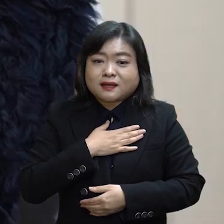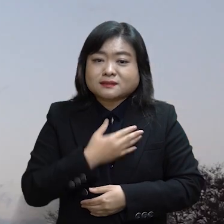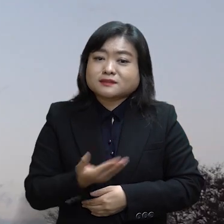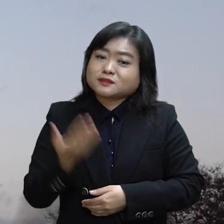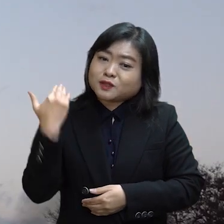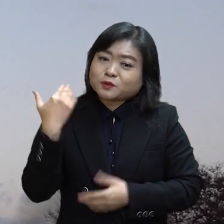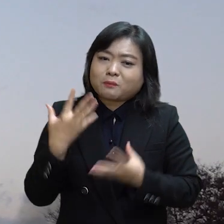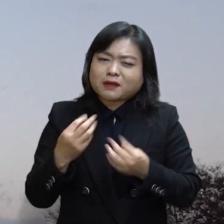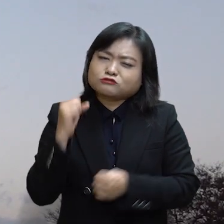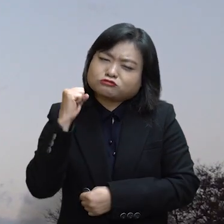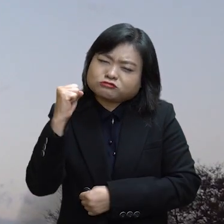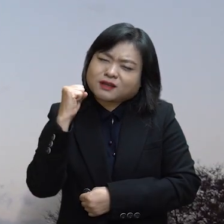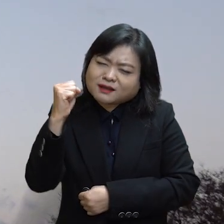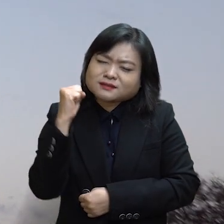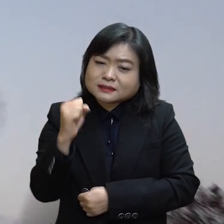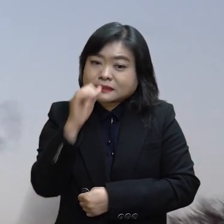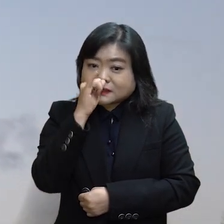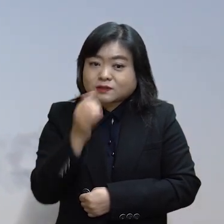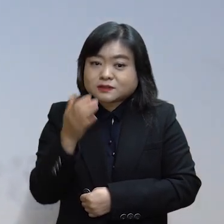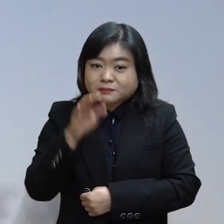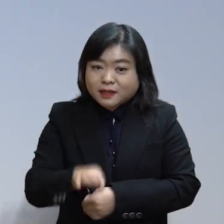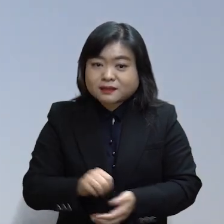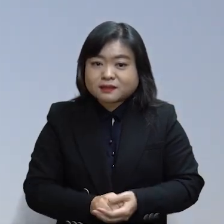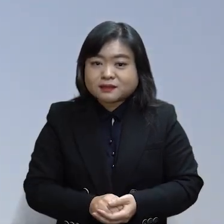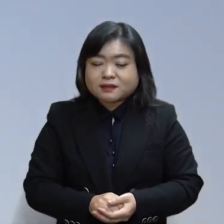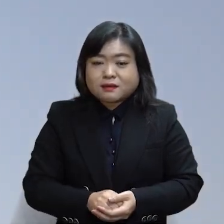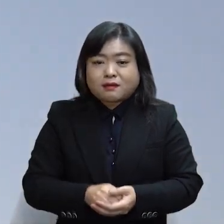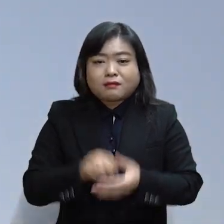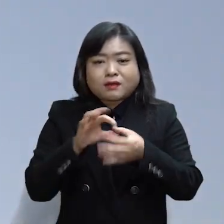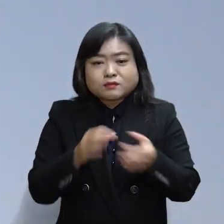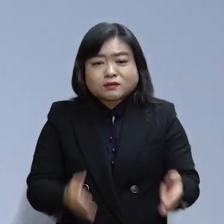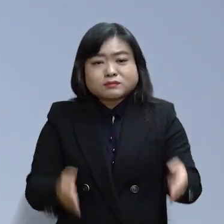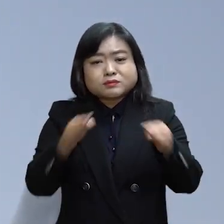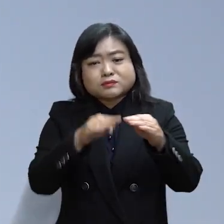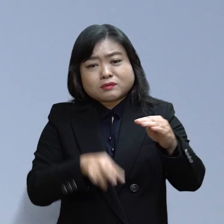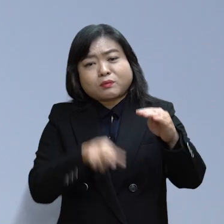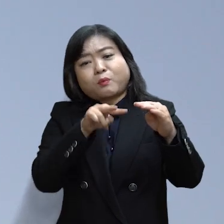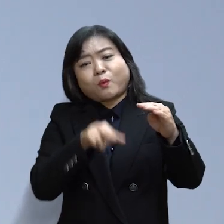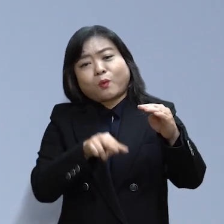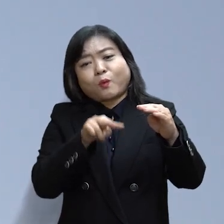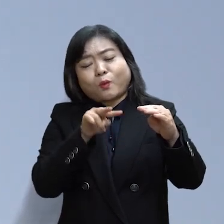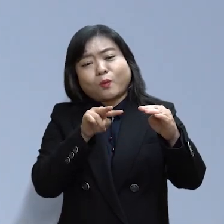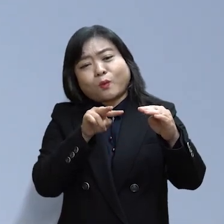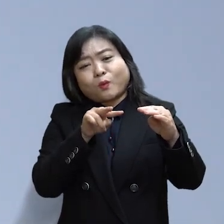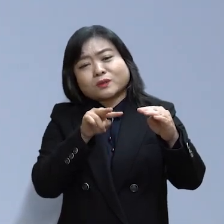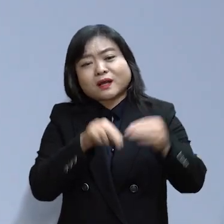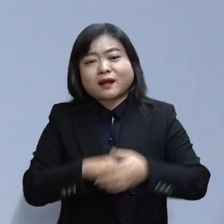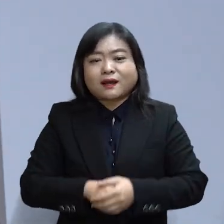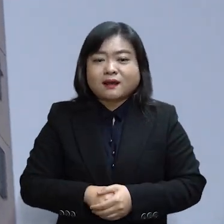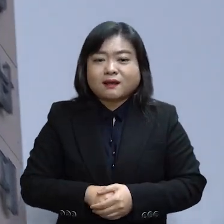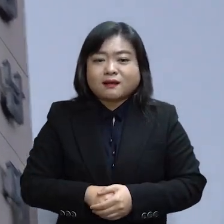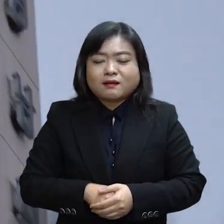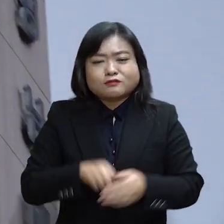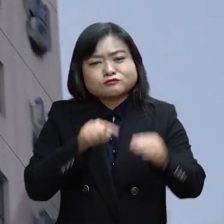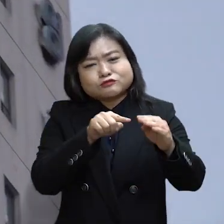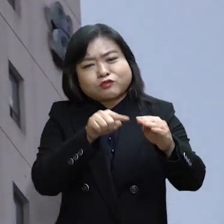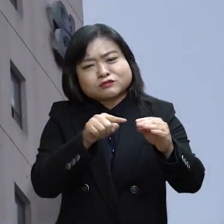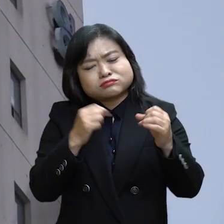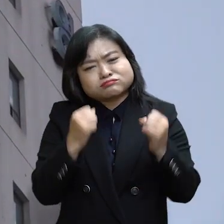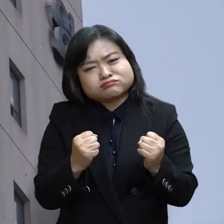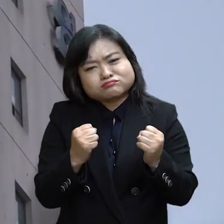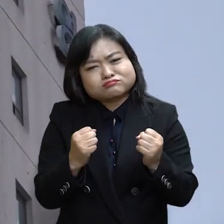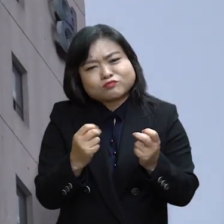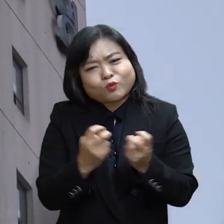제가 그 전에도 많은 투쟁을 해왔지만 계속 그곳을 이제 매번 보니까. 어떻게 저기